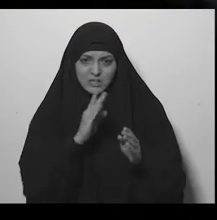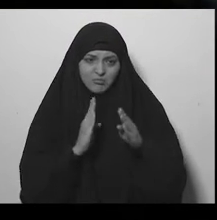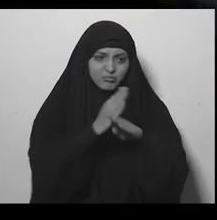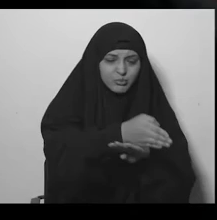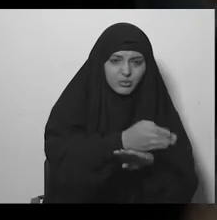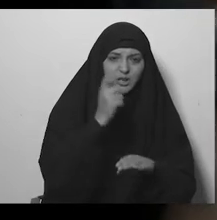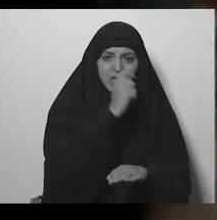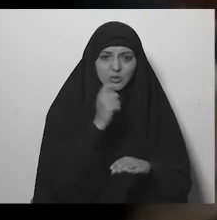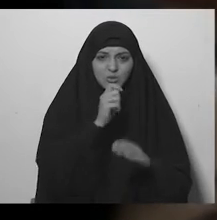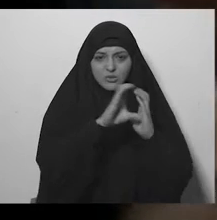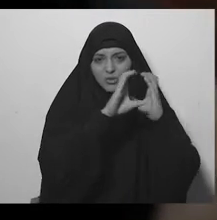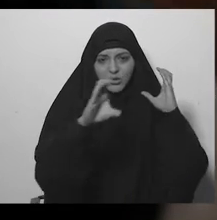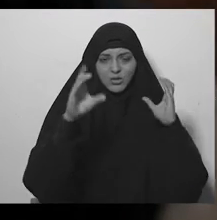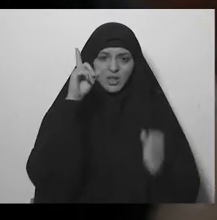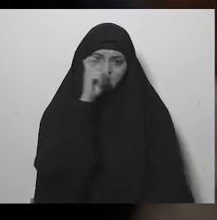et année